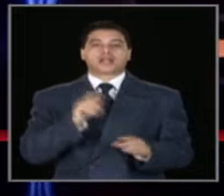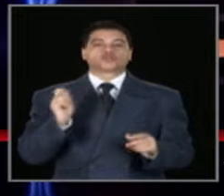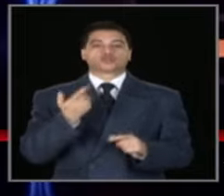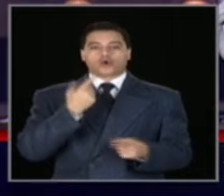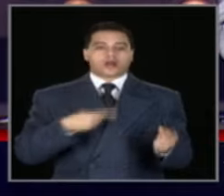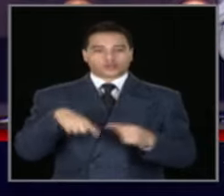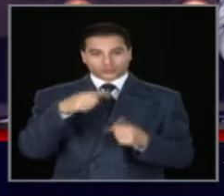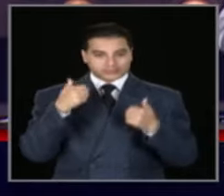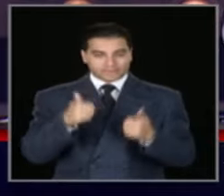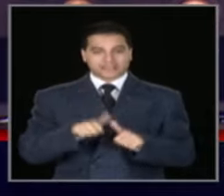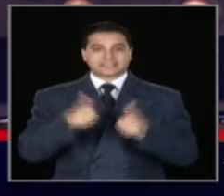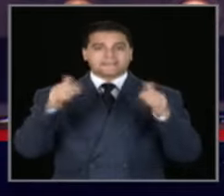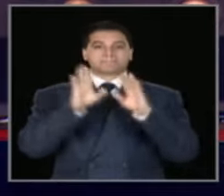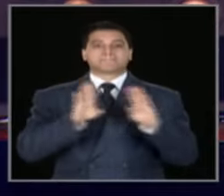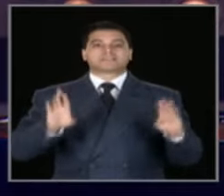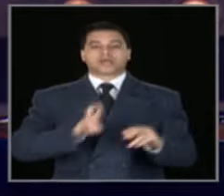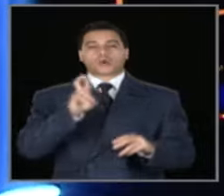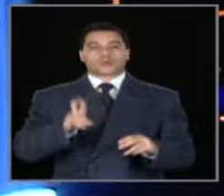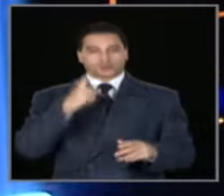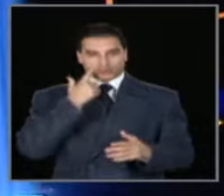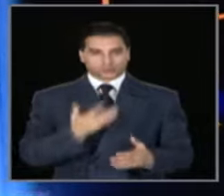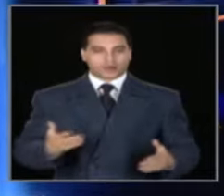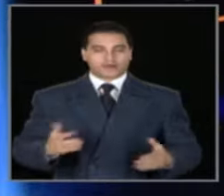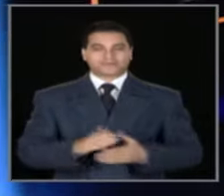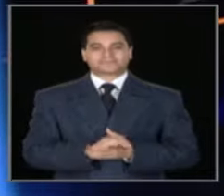على السرعة. سينما ومسرح، والسؤال هو: